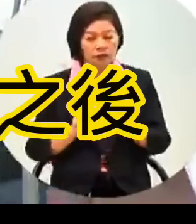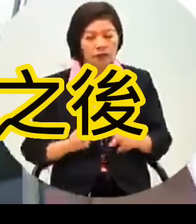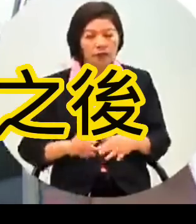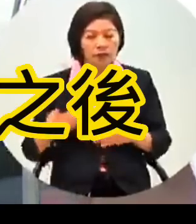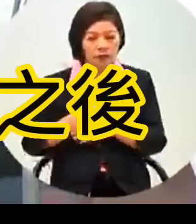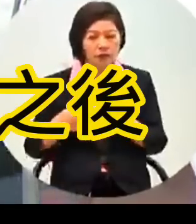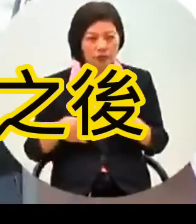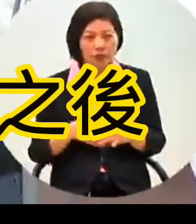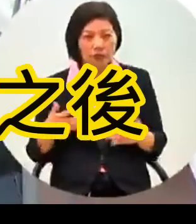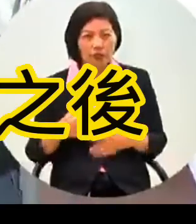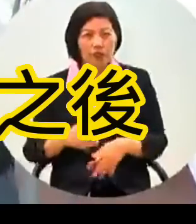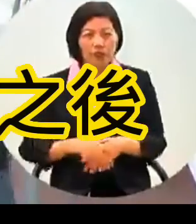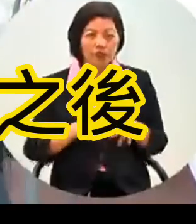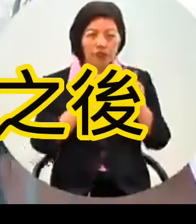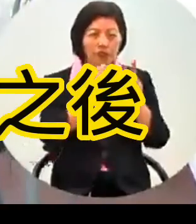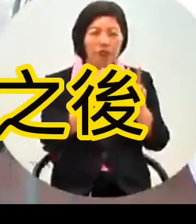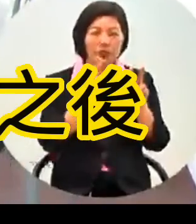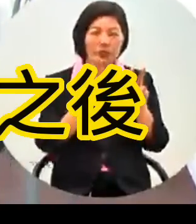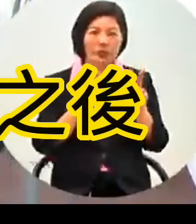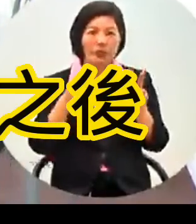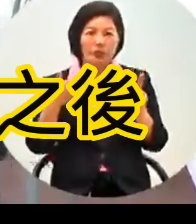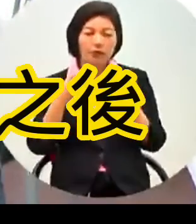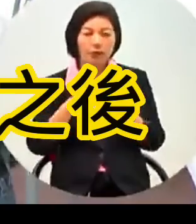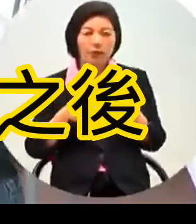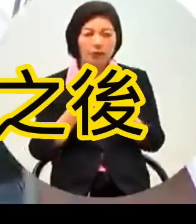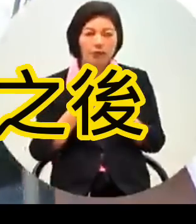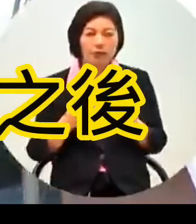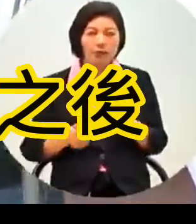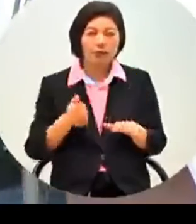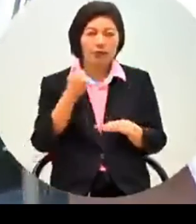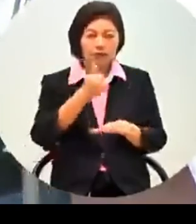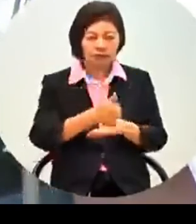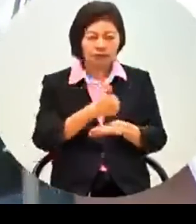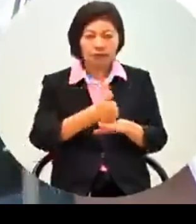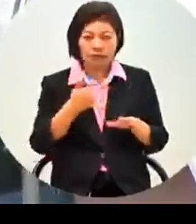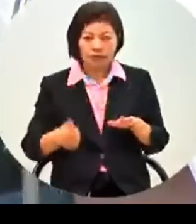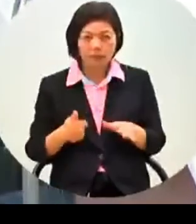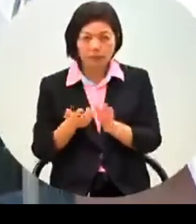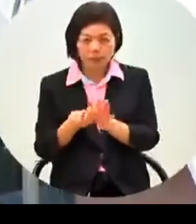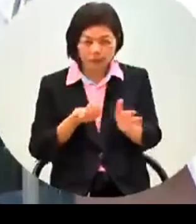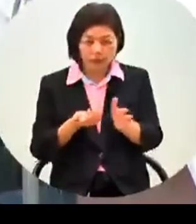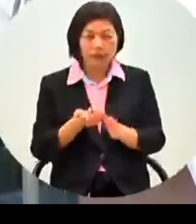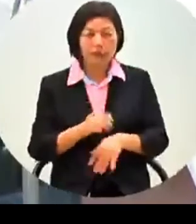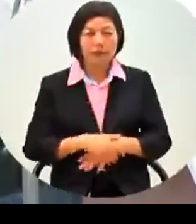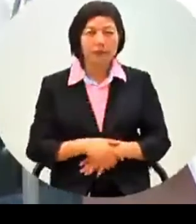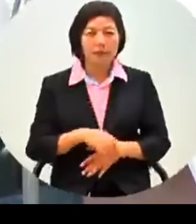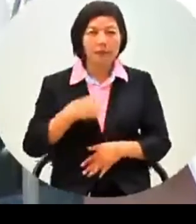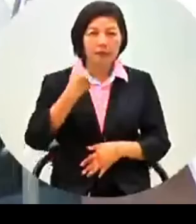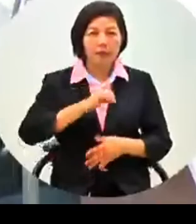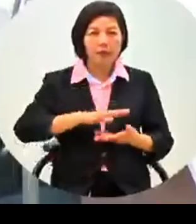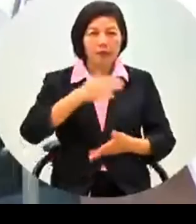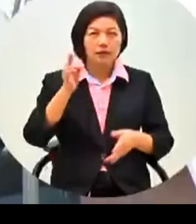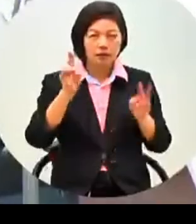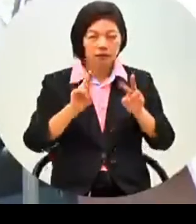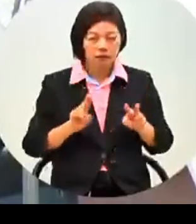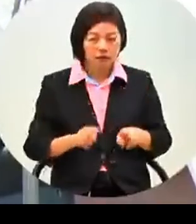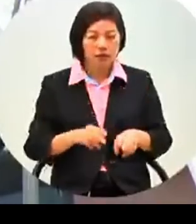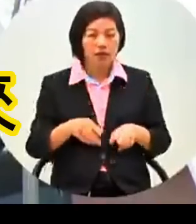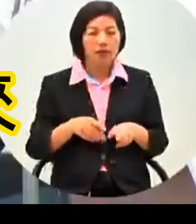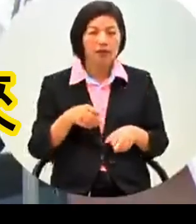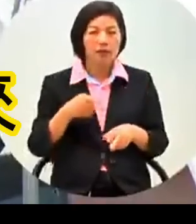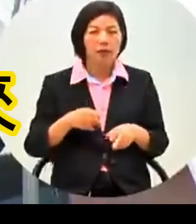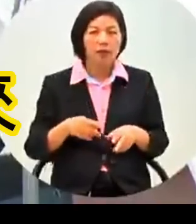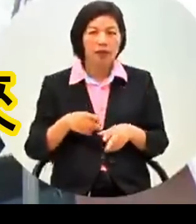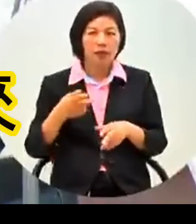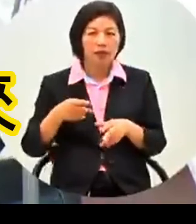长，2026年你的任期到达之后之前。台积电的先进技术会不会在高雄量产？